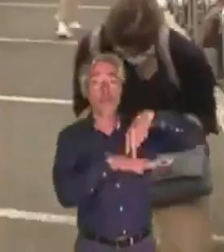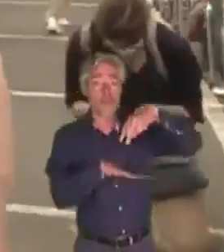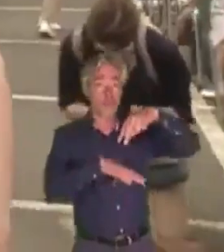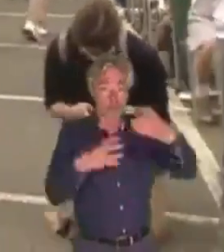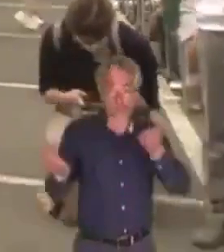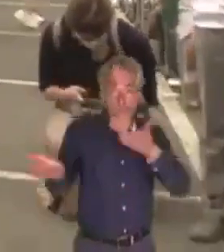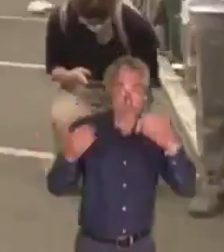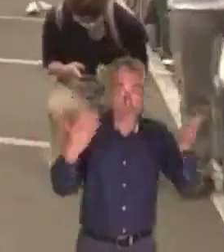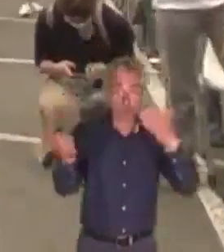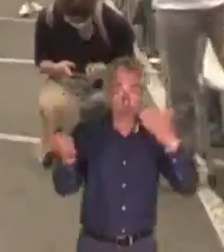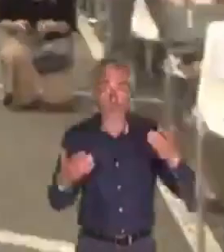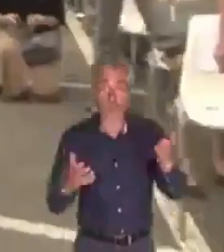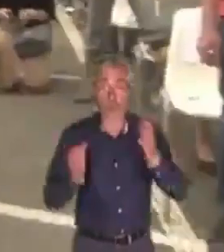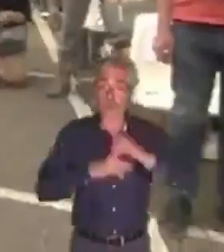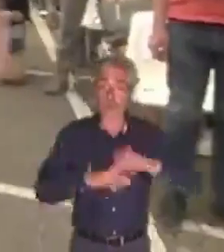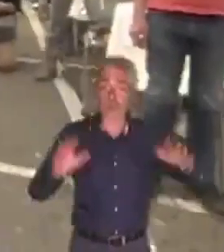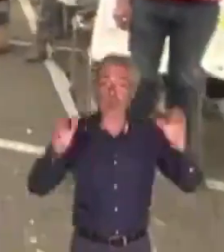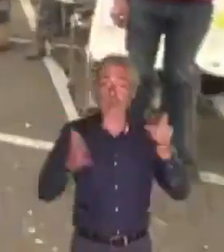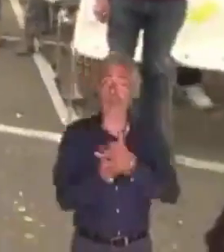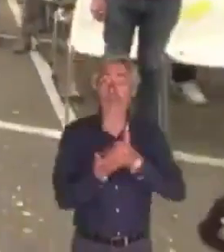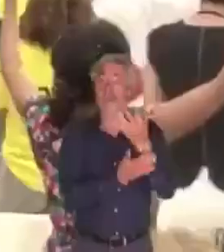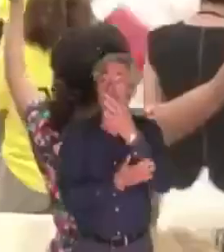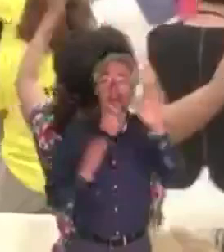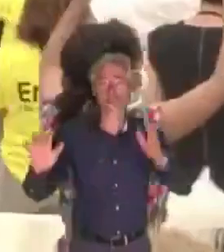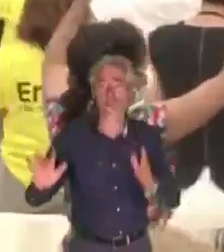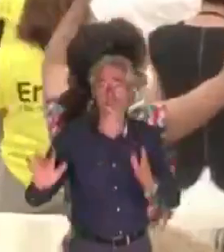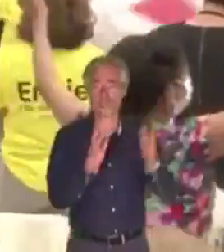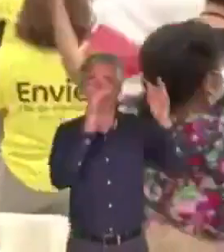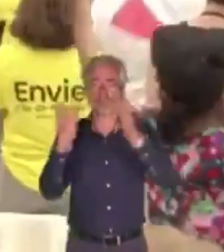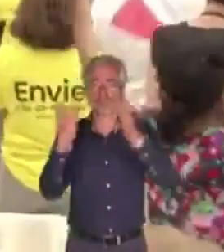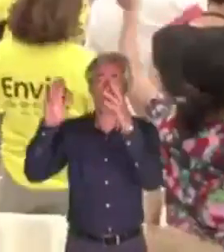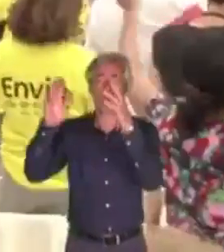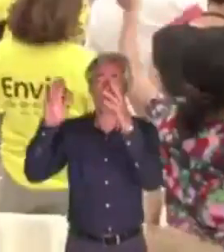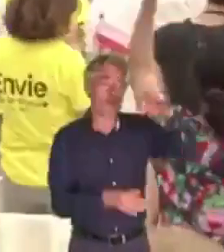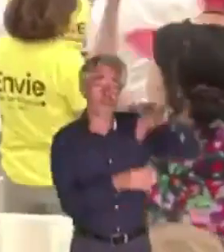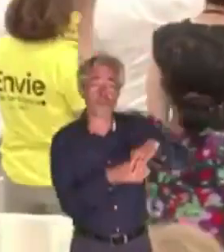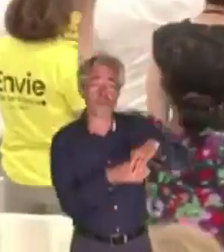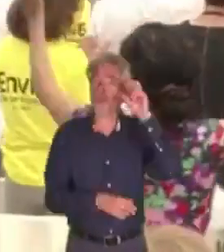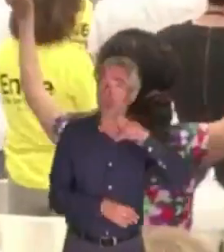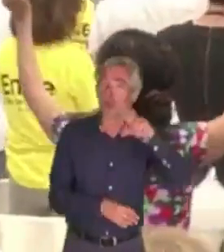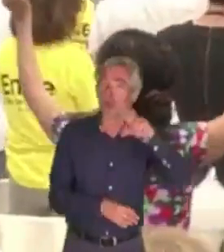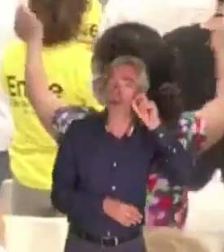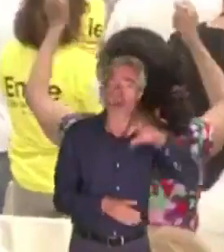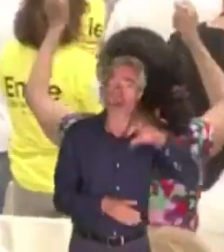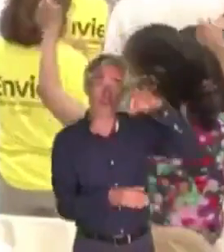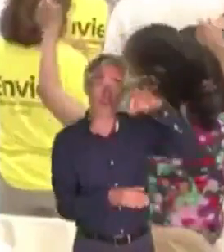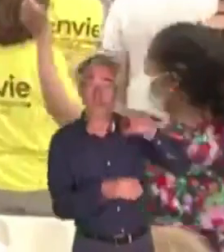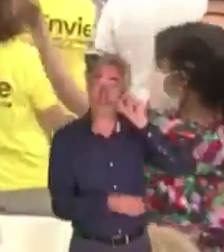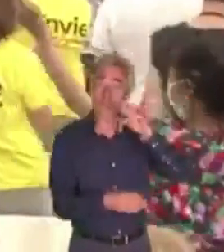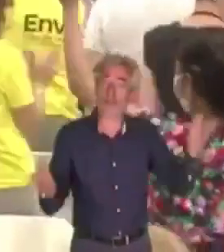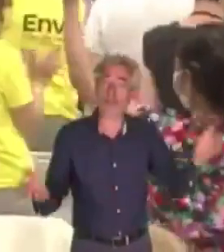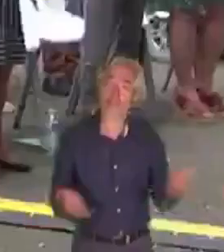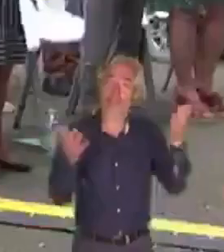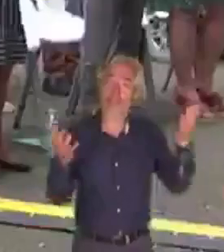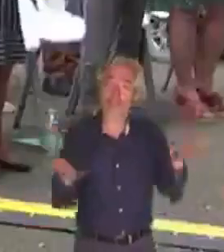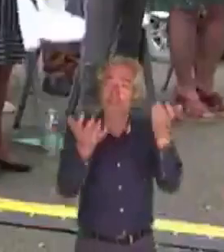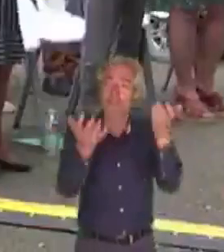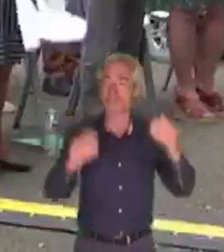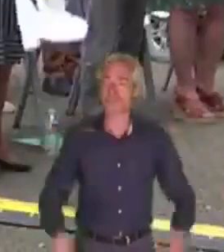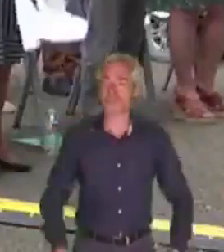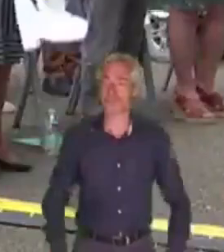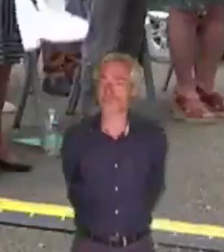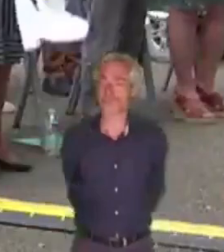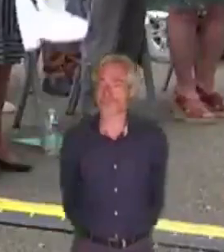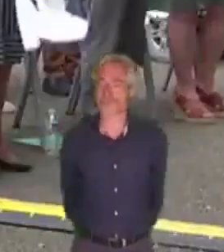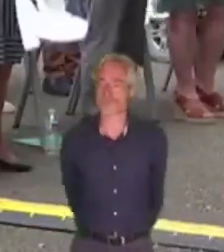qui va s'enflammer. Votez Laurent, votez Laurent, allez, allez. Quand le